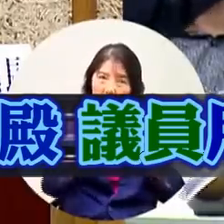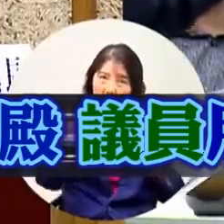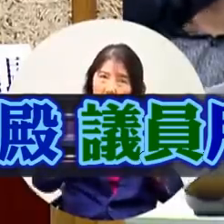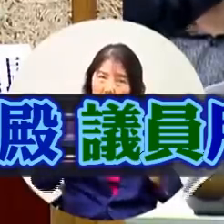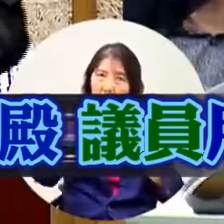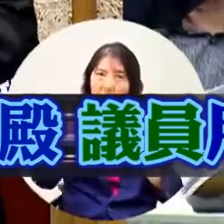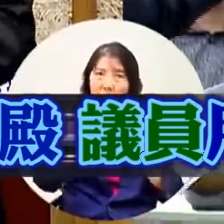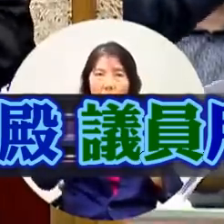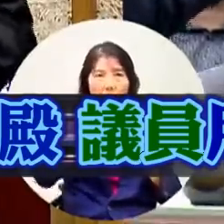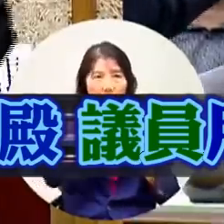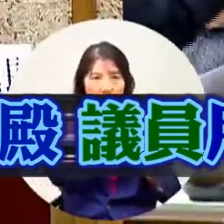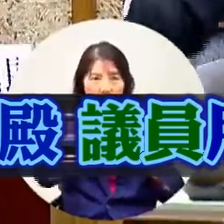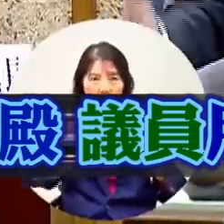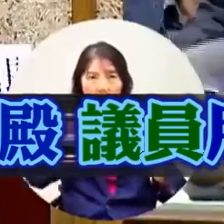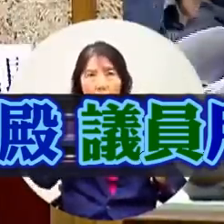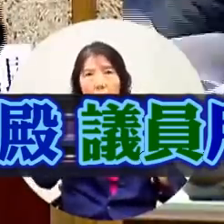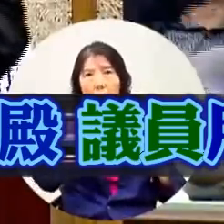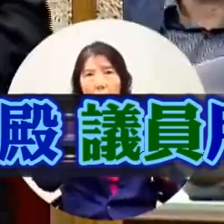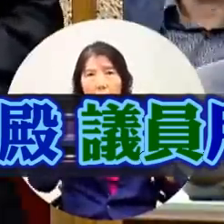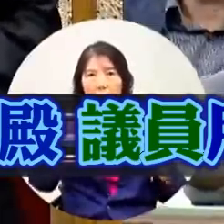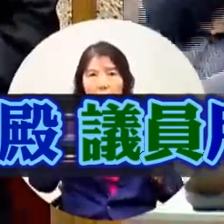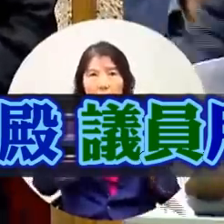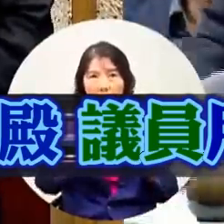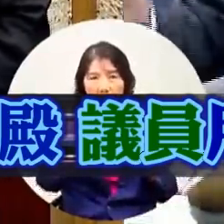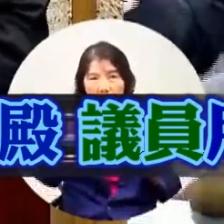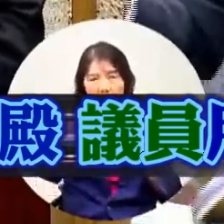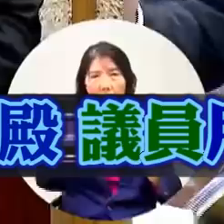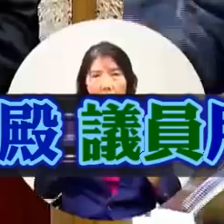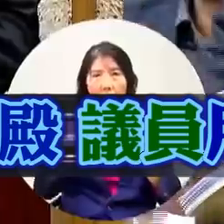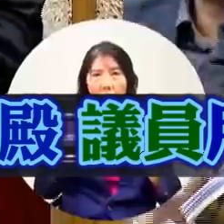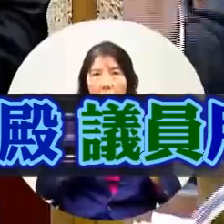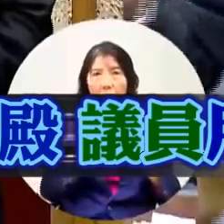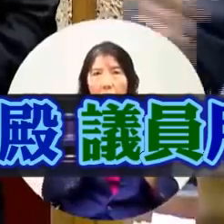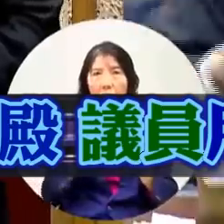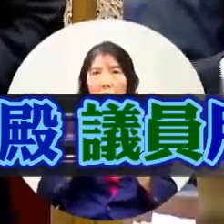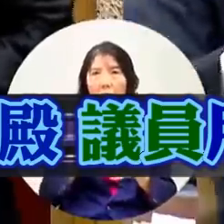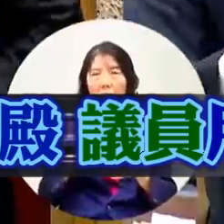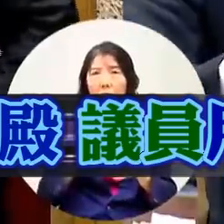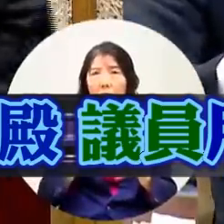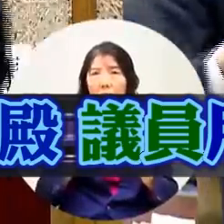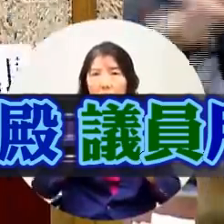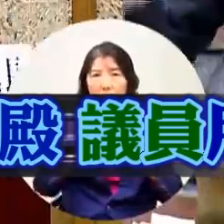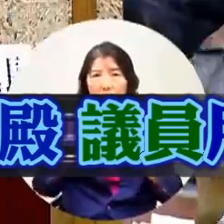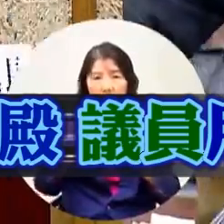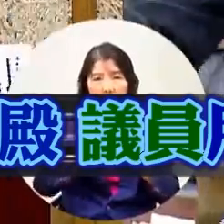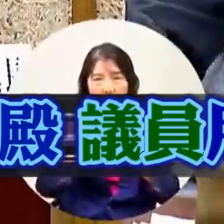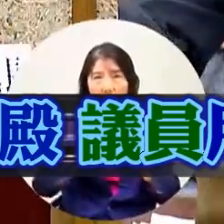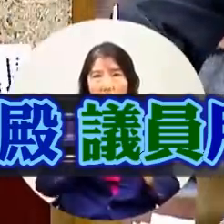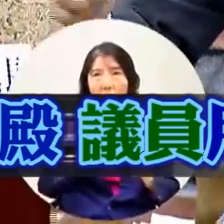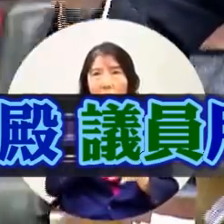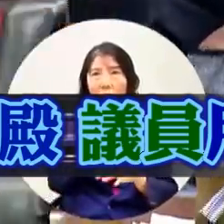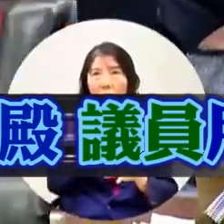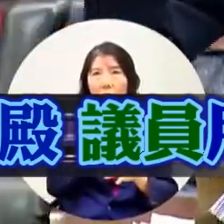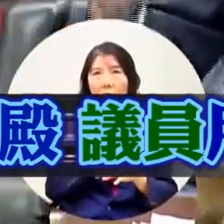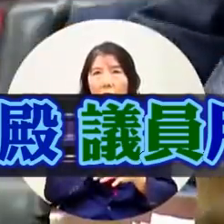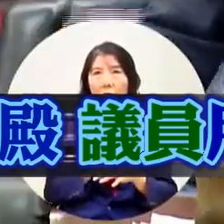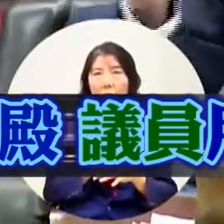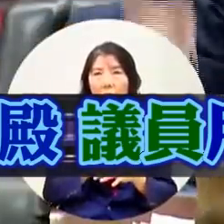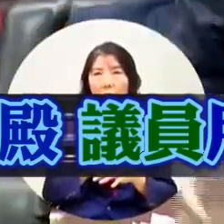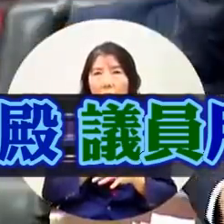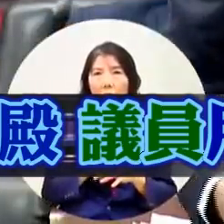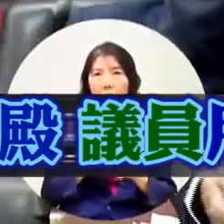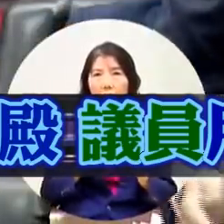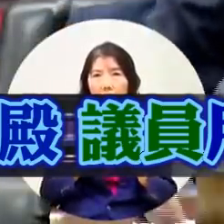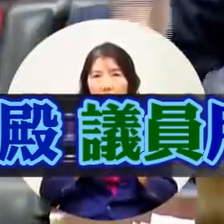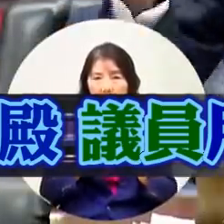投资。 局长，你很专业，你是学者，我知道了。直接回答哪一条税收？ 土地税啊， 土地税。好，土地税是可以直接